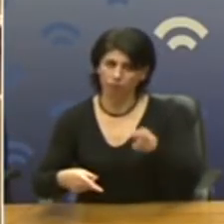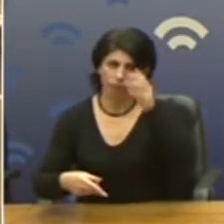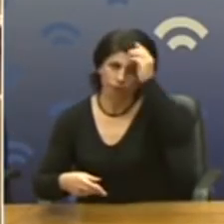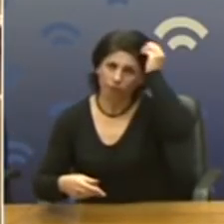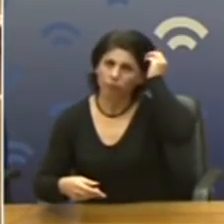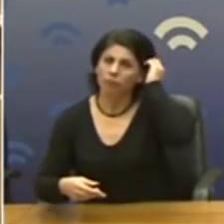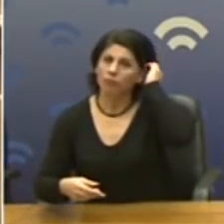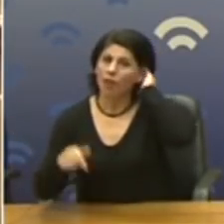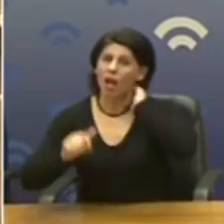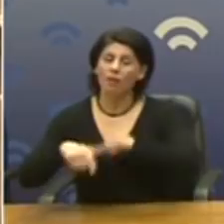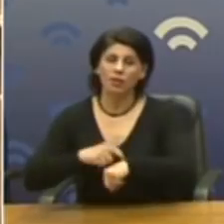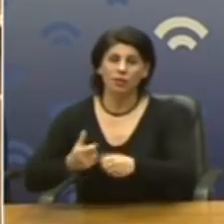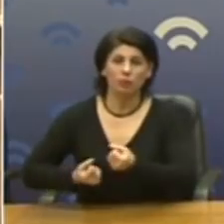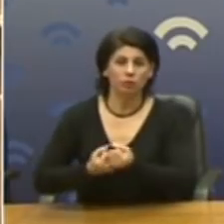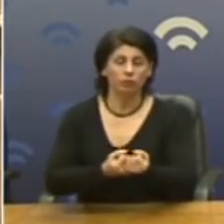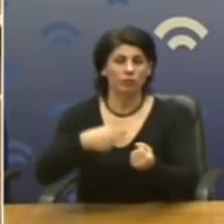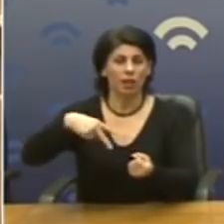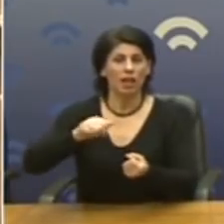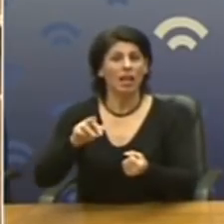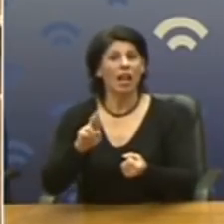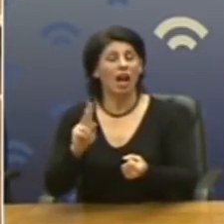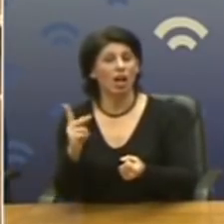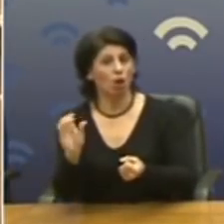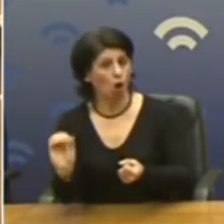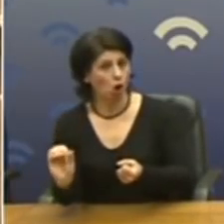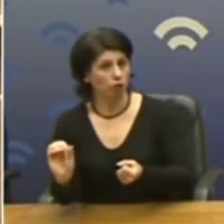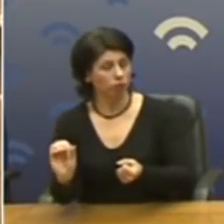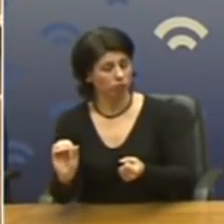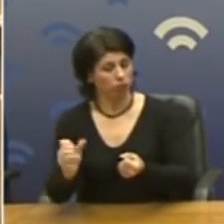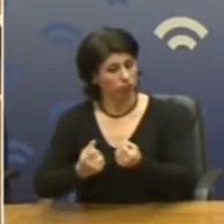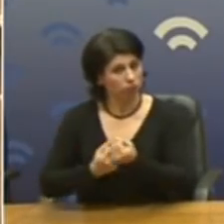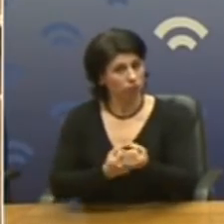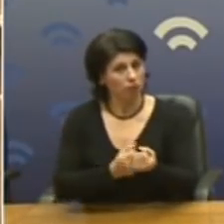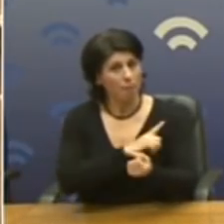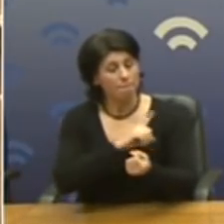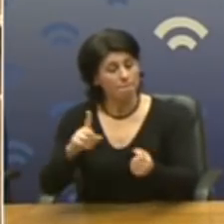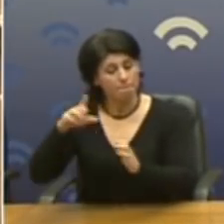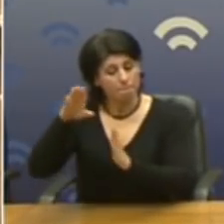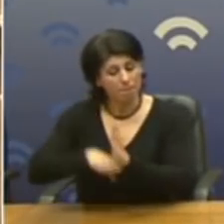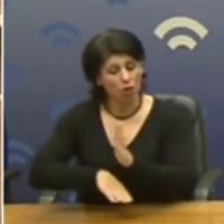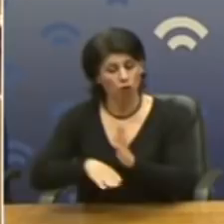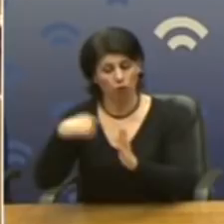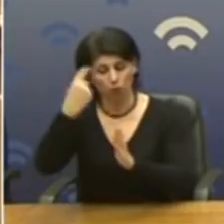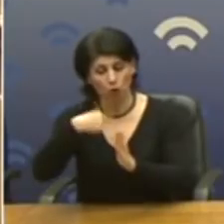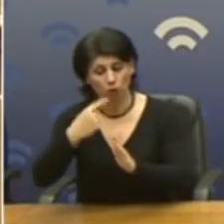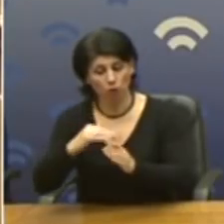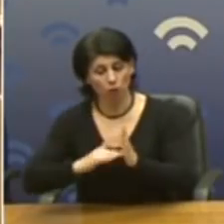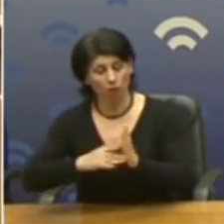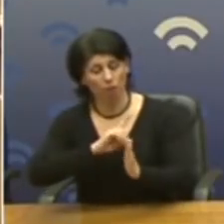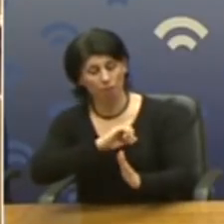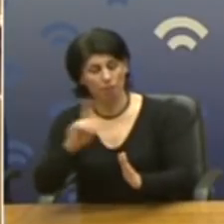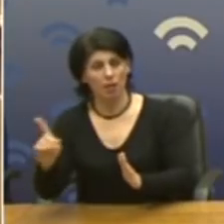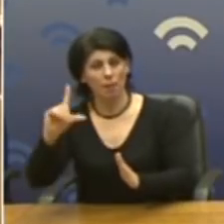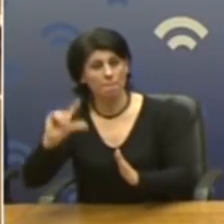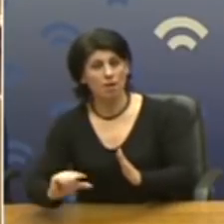ΛΑΡΚΟ αυτή τη στιγμή, να μην τολμήσετε να προχωρήσετε σε καμιά μείωση προσωπικού, σε καμιά μείωση